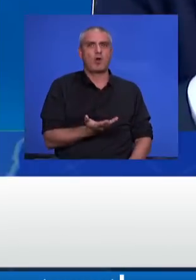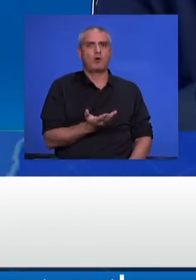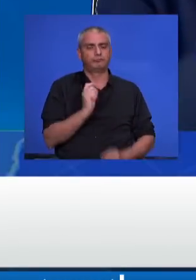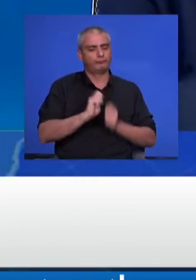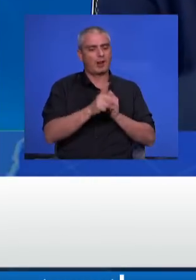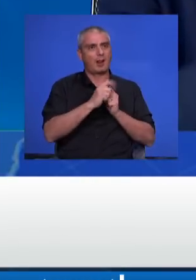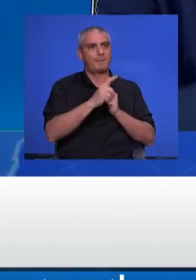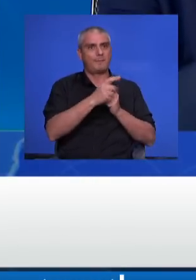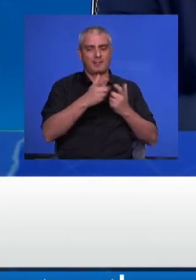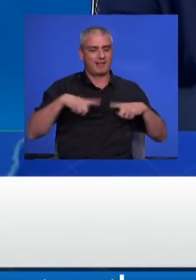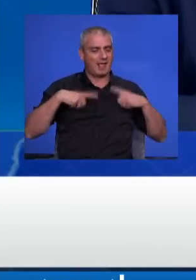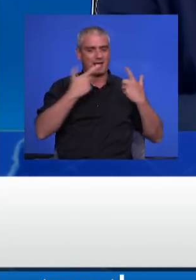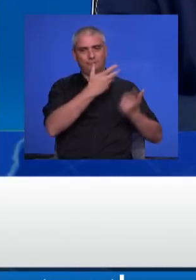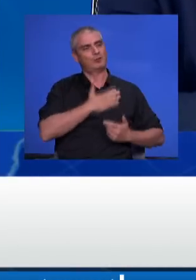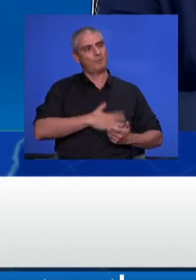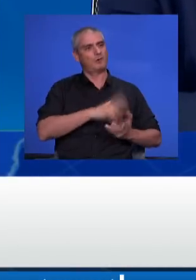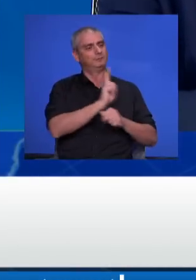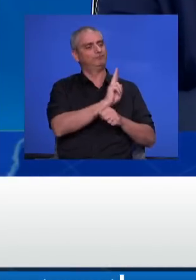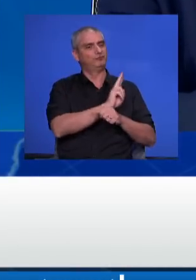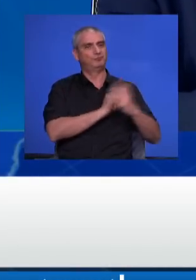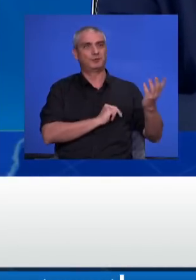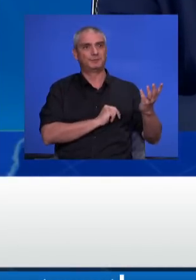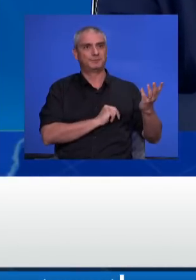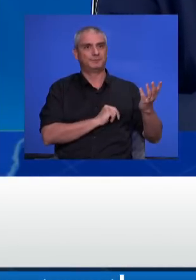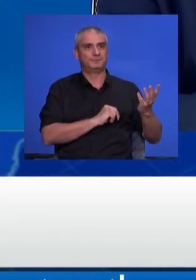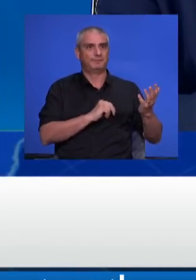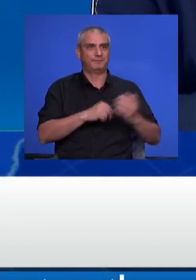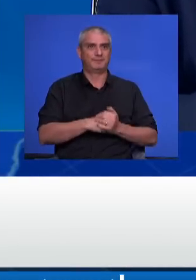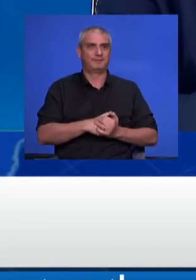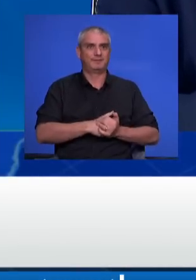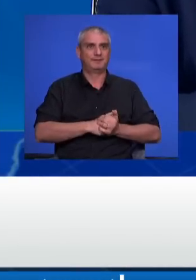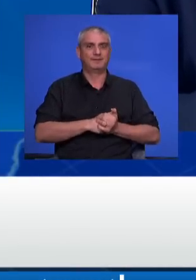לממן את אורח החיים שאתם רוצים לשמר? מה התשובה הקונקרטית?